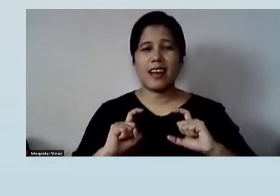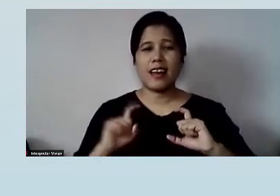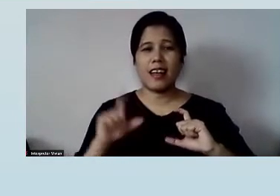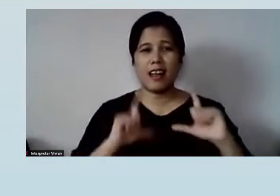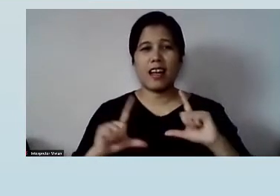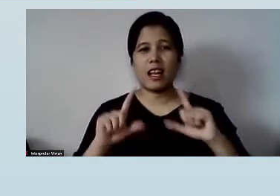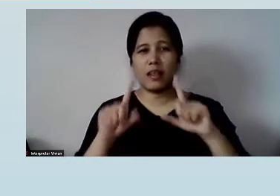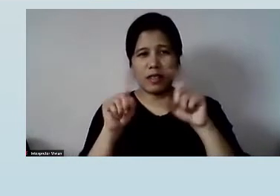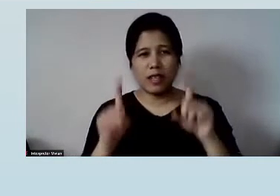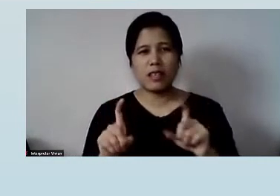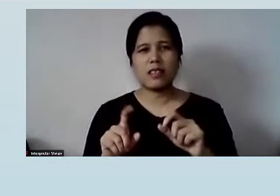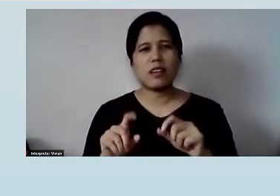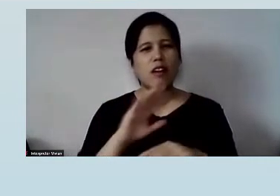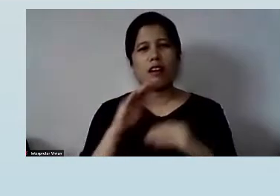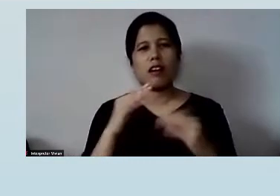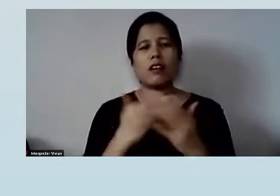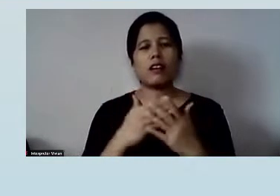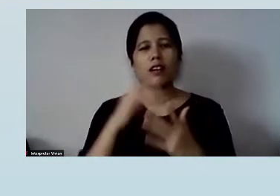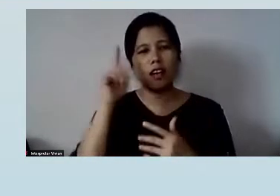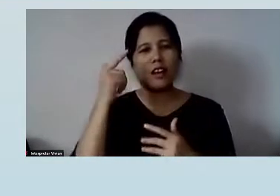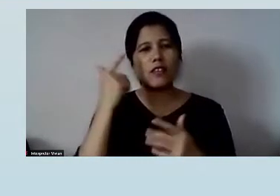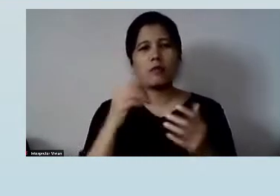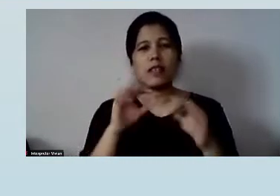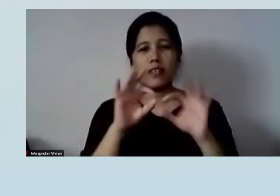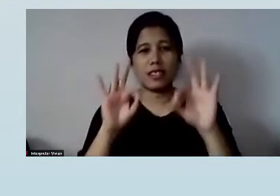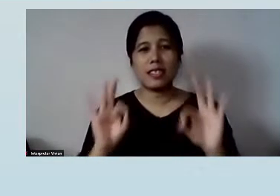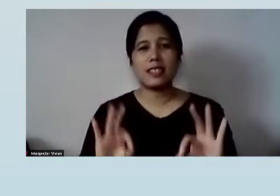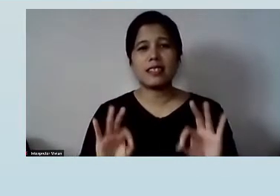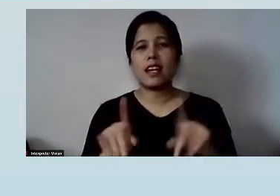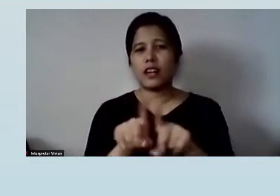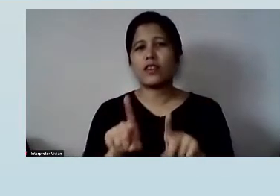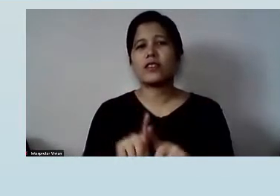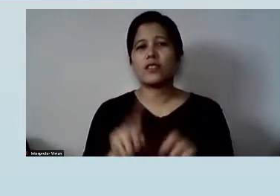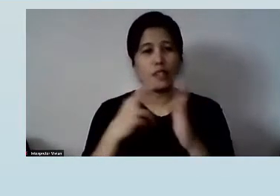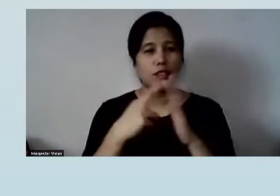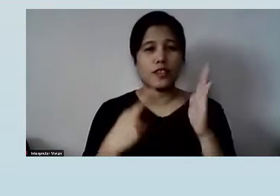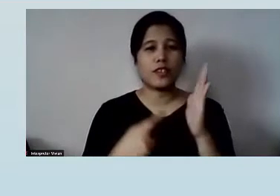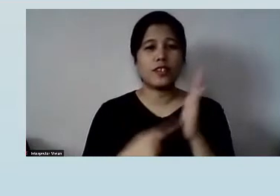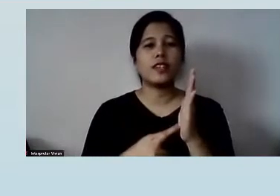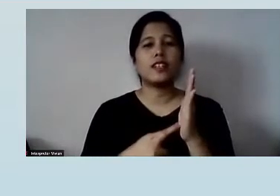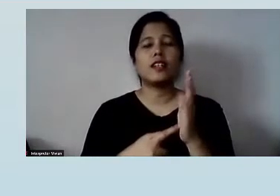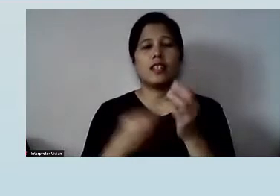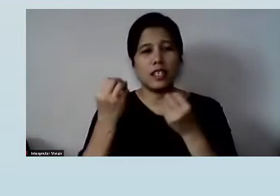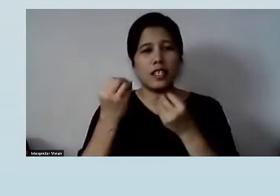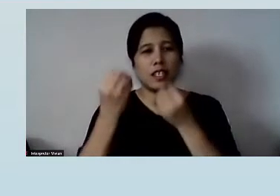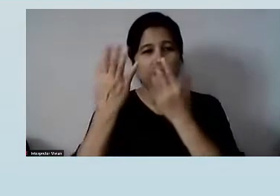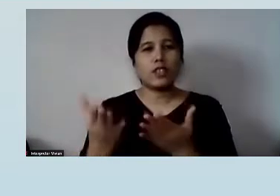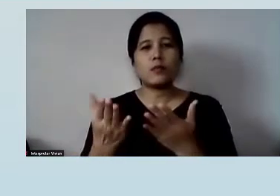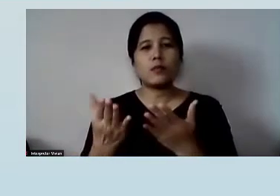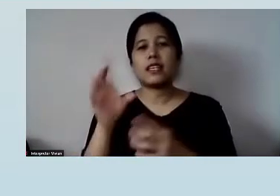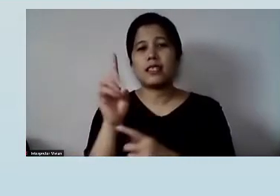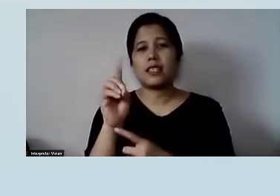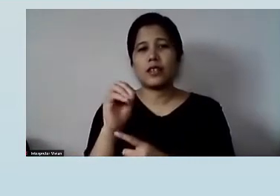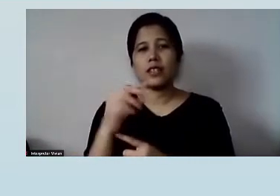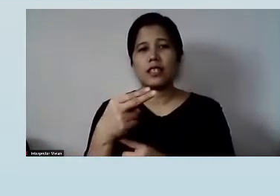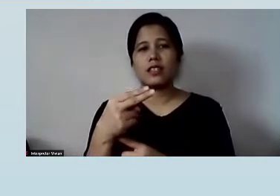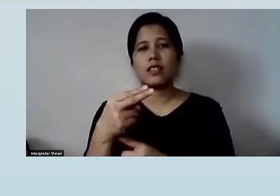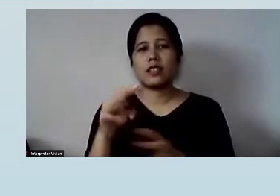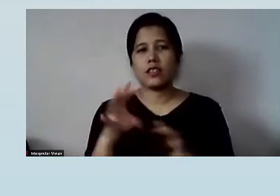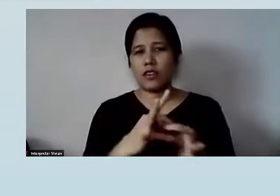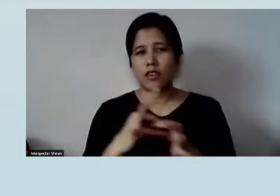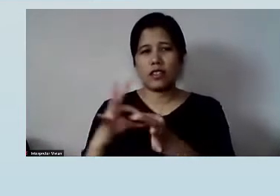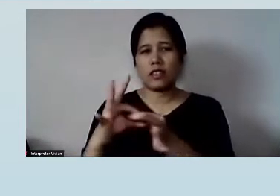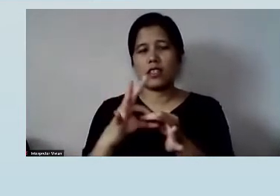government facilities in accordance with the rules and regulations issued by the Department of Health in coordination with